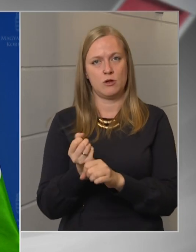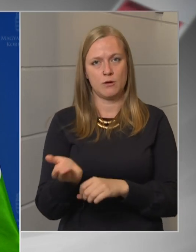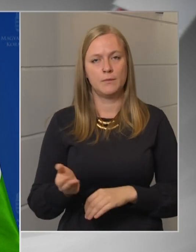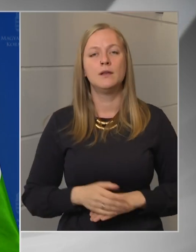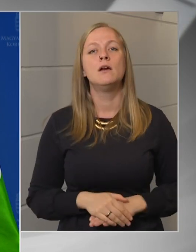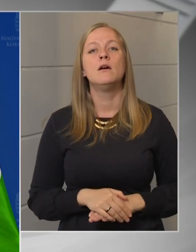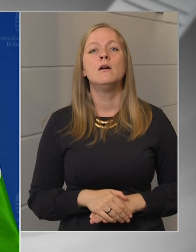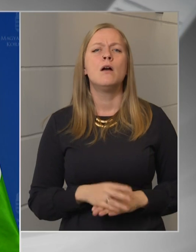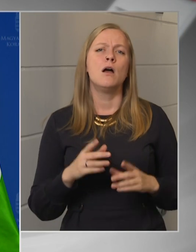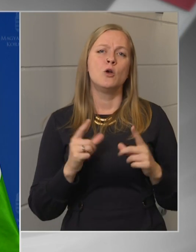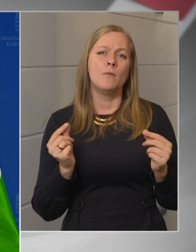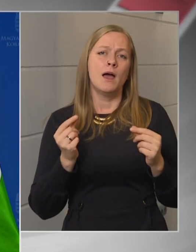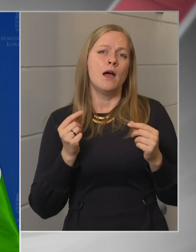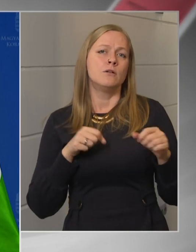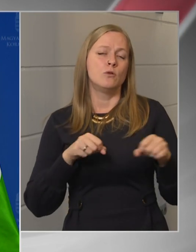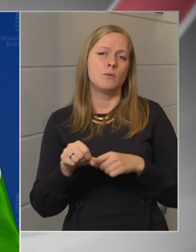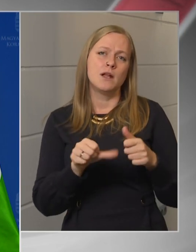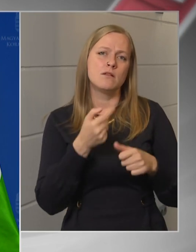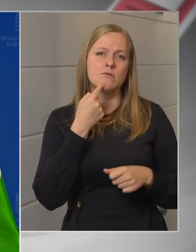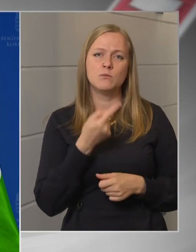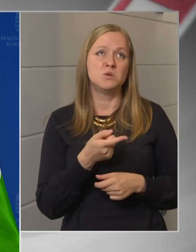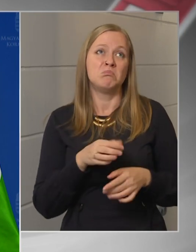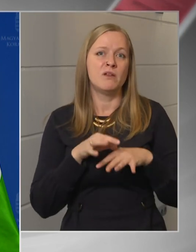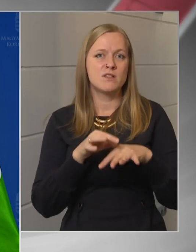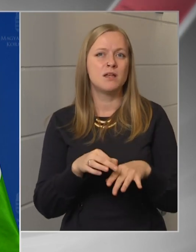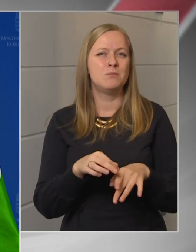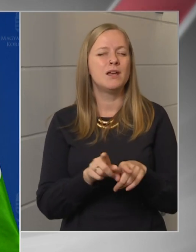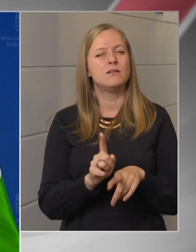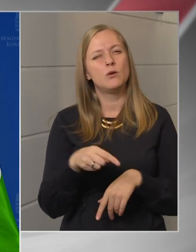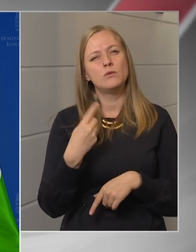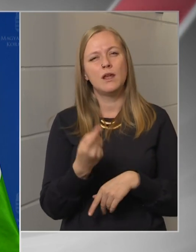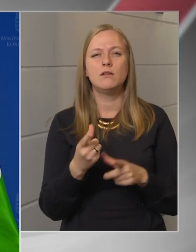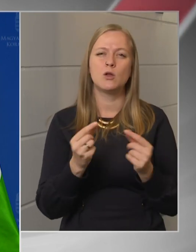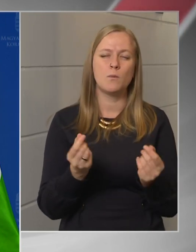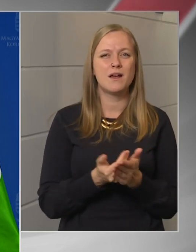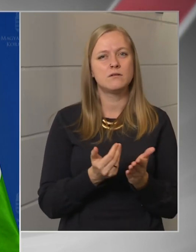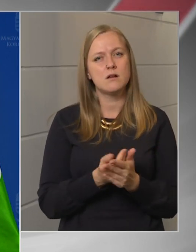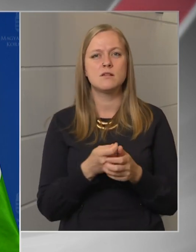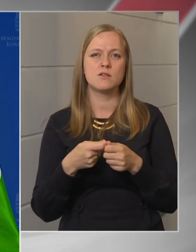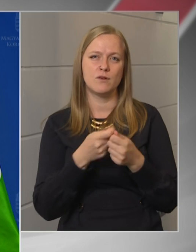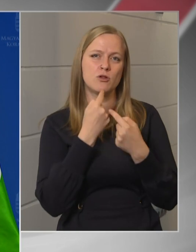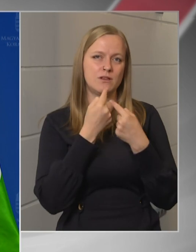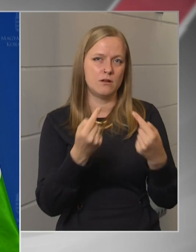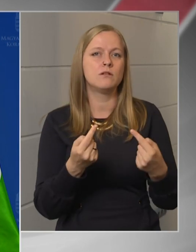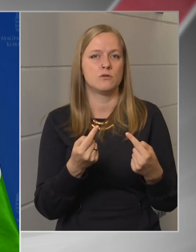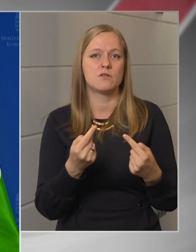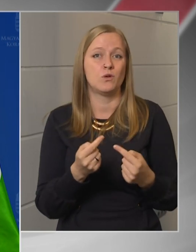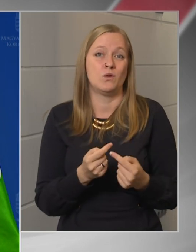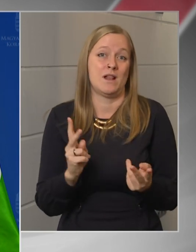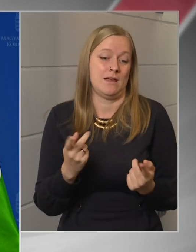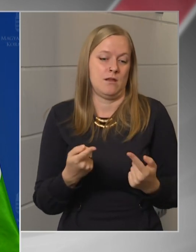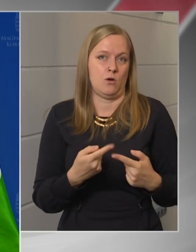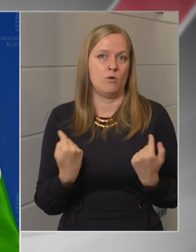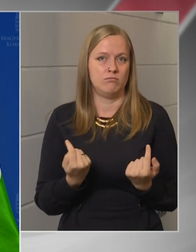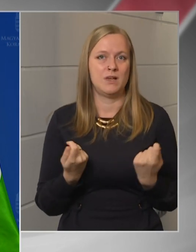A román kormány ugyanelőször azt mondta, hogy nem vezet be ilyet, de utána a román gazdák vagy gazdaszülettség nyilatkozott, hogy ezt ugyan lehet, akkor ők